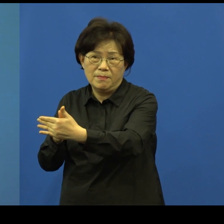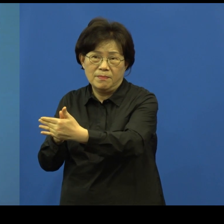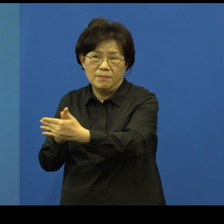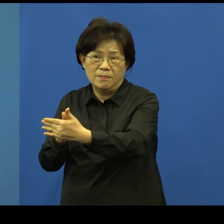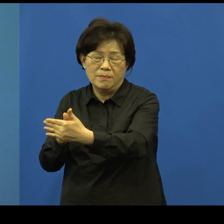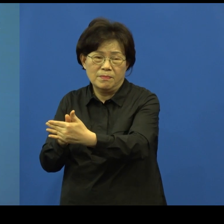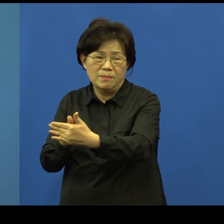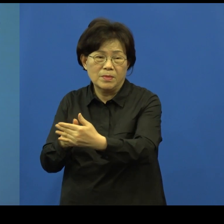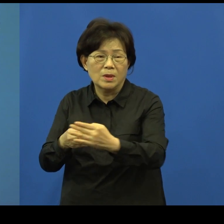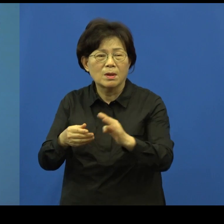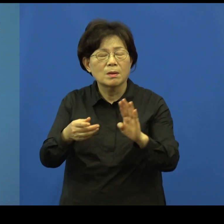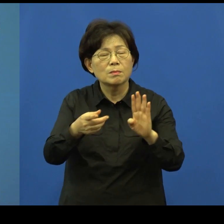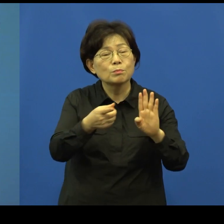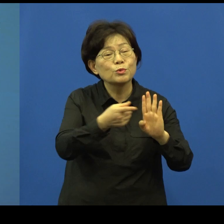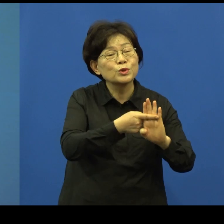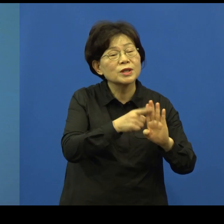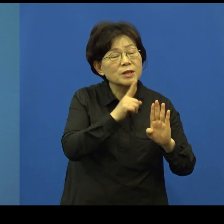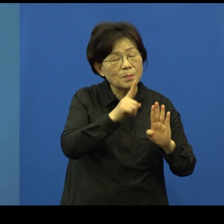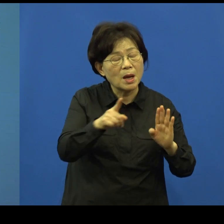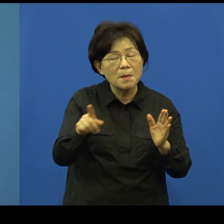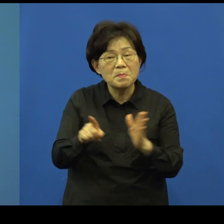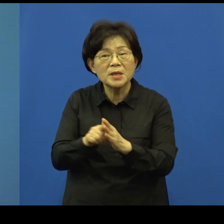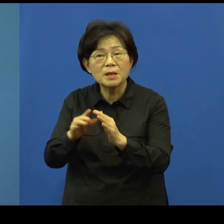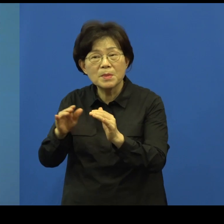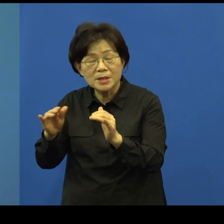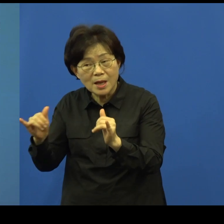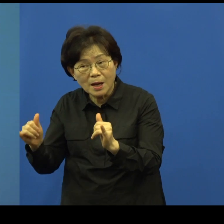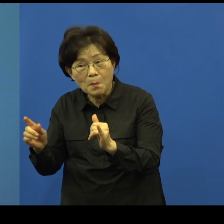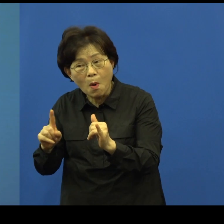이러면 부정의 언어예요, 그죠? 근데 믿음의 사람은 뭐예요?